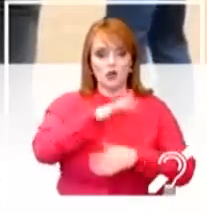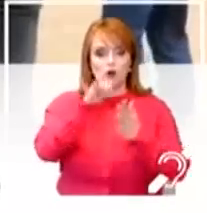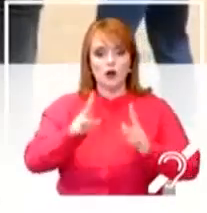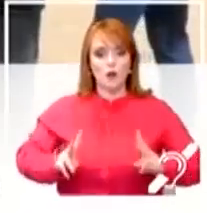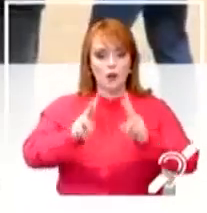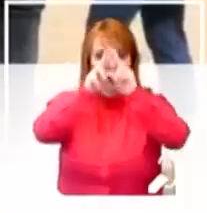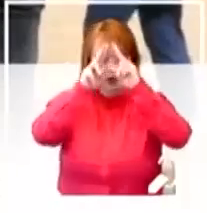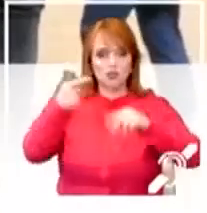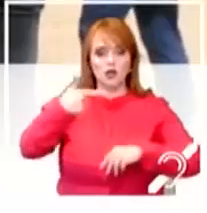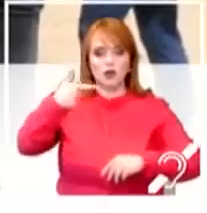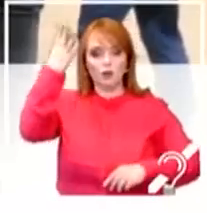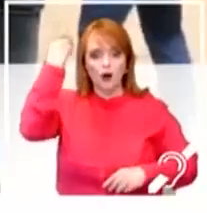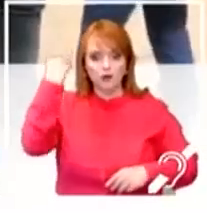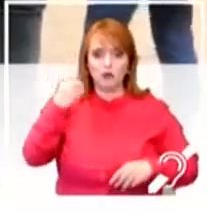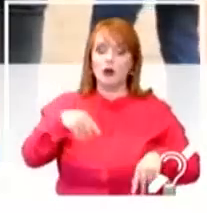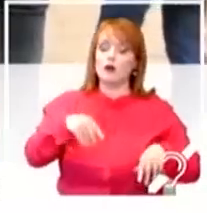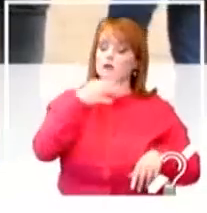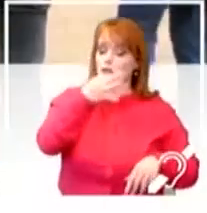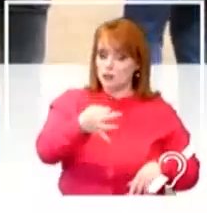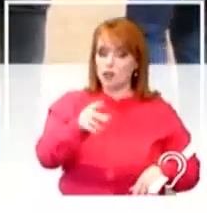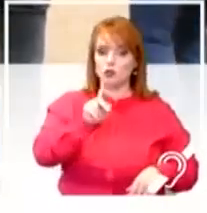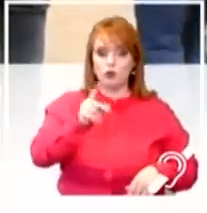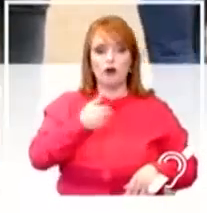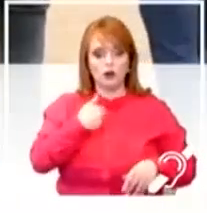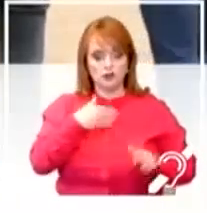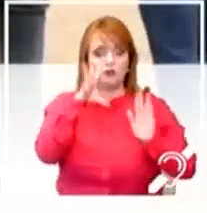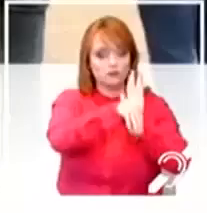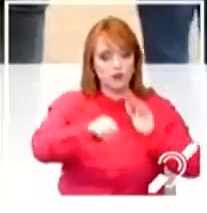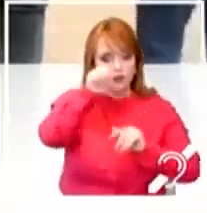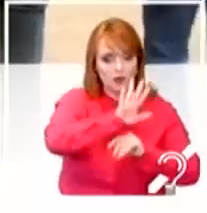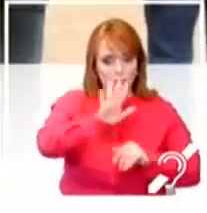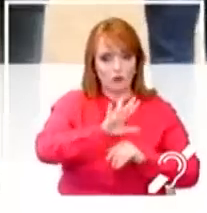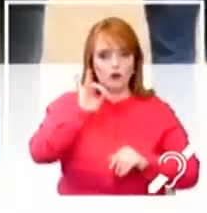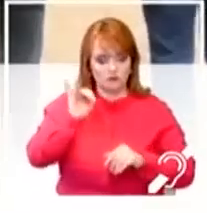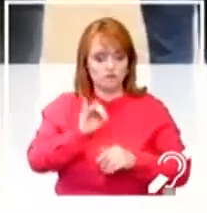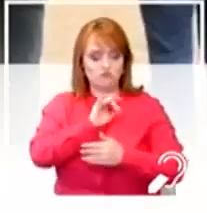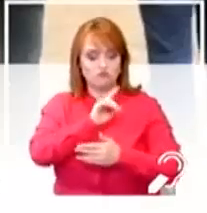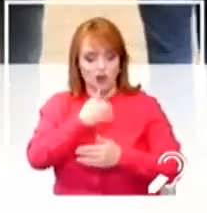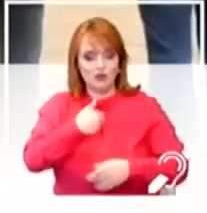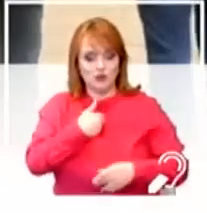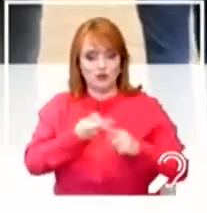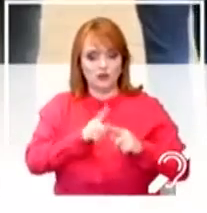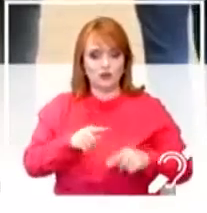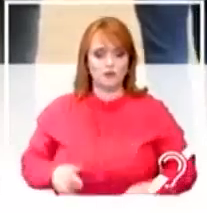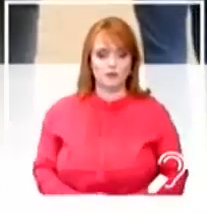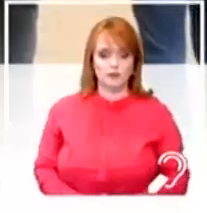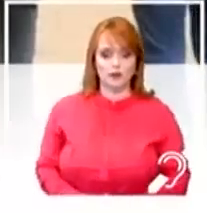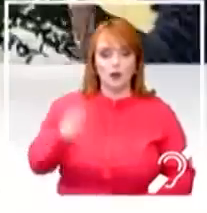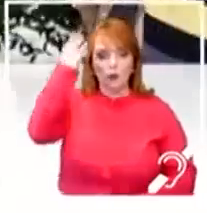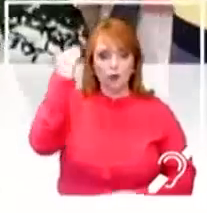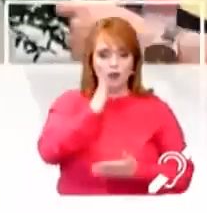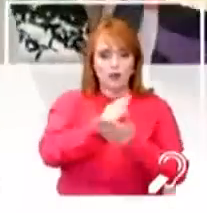Cetățenii Republicii Moldova și-au exprimat atașamentul față de Europa și Uniunea Europeană. Moldova este